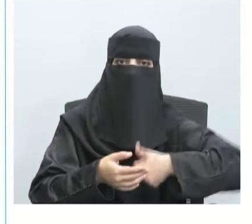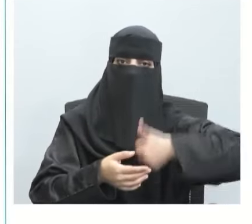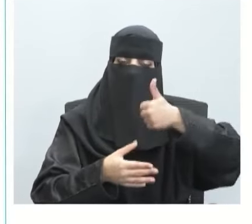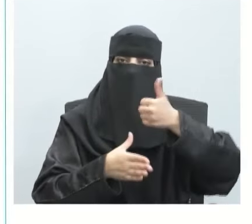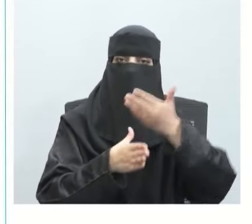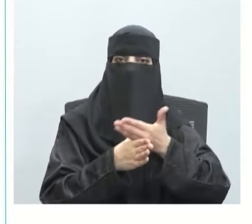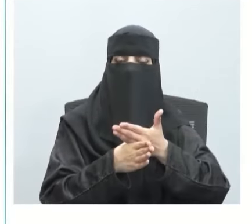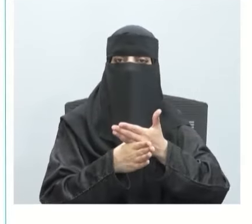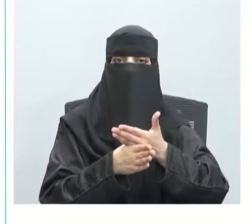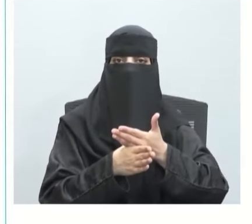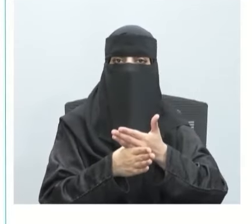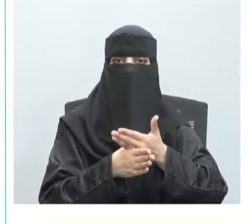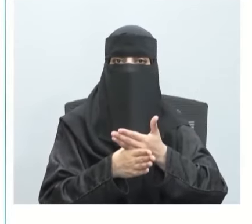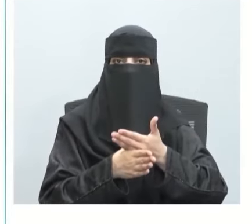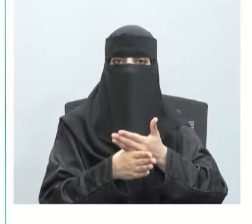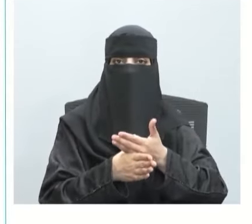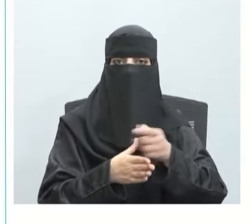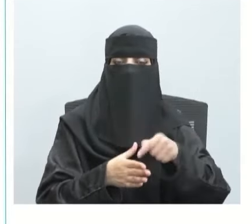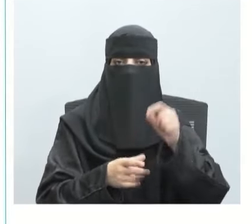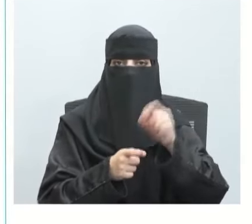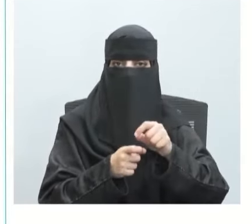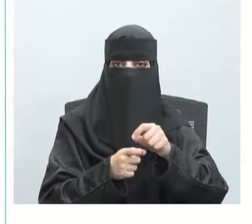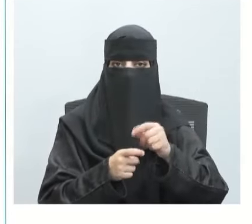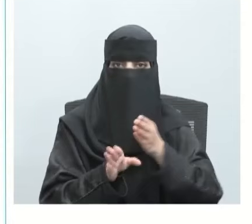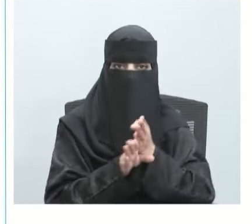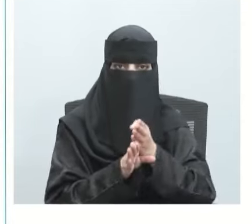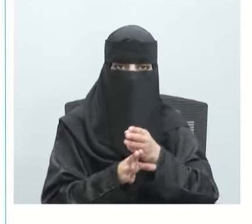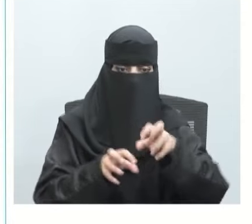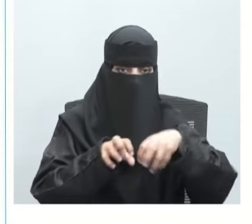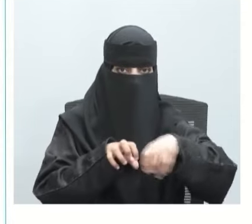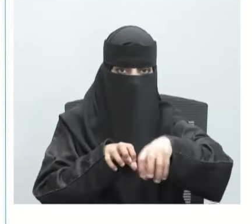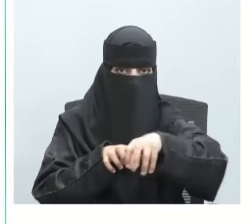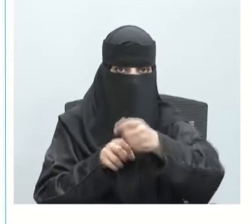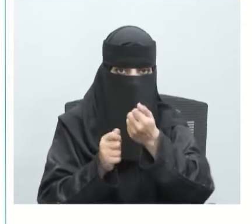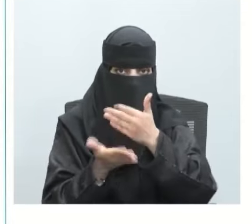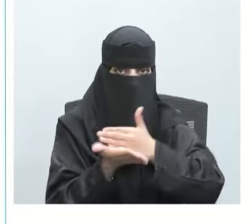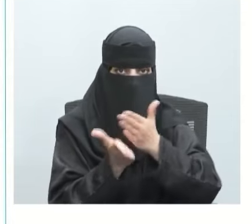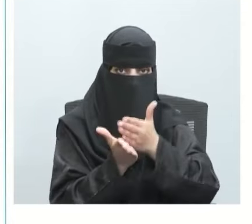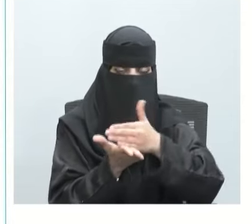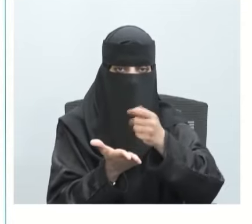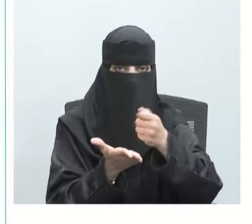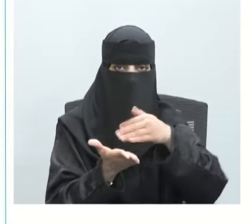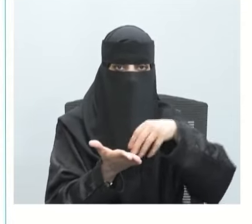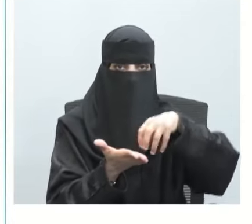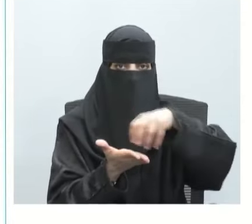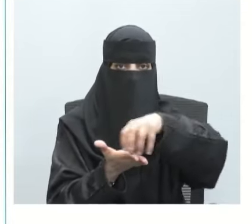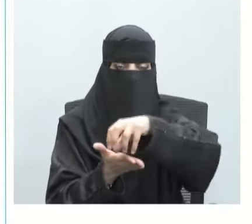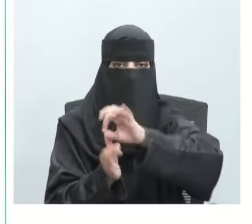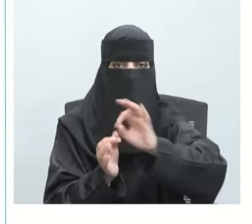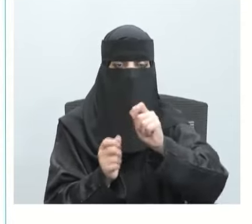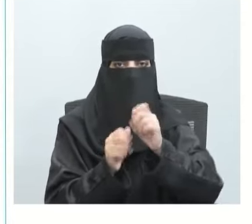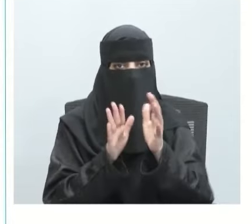مقترح يعني هو الافضل في طريقه توزيع الدخل على الانفاق وعلى